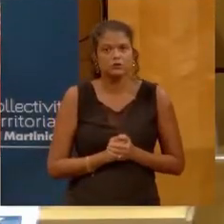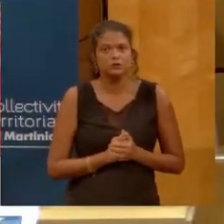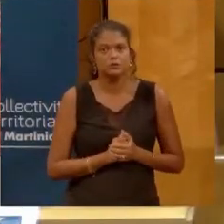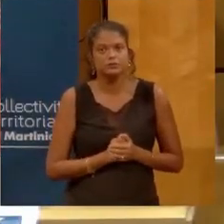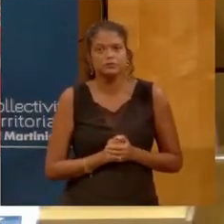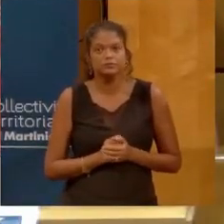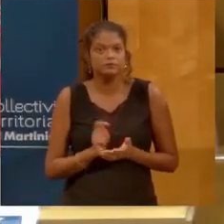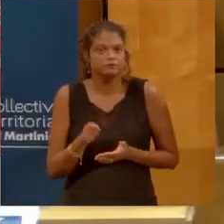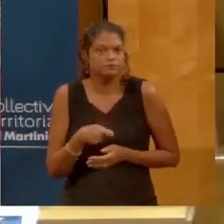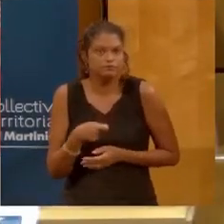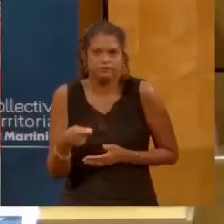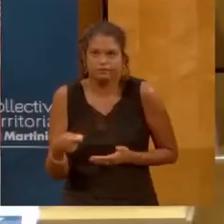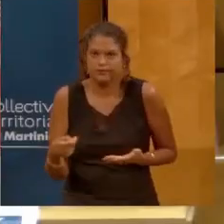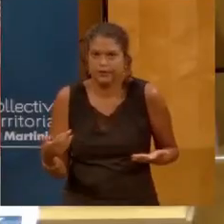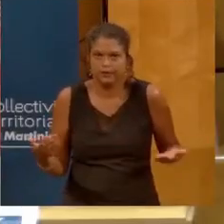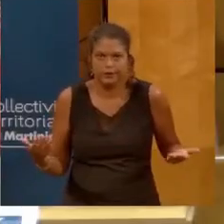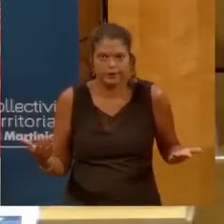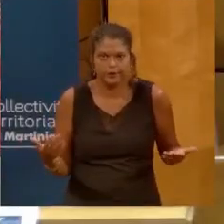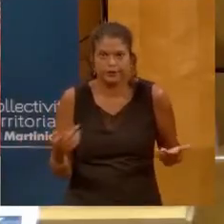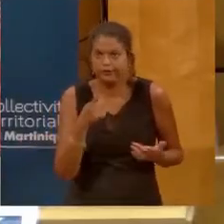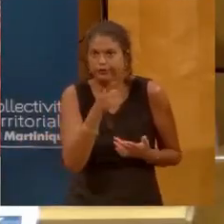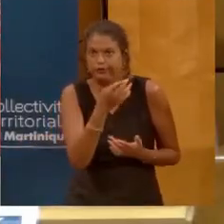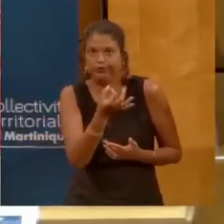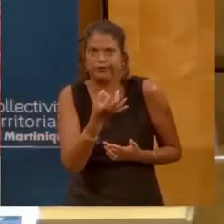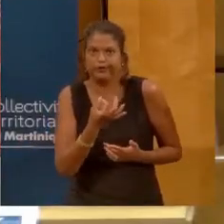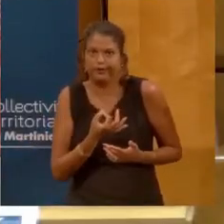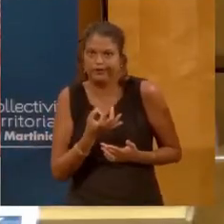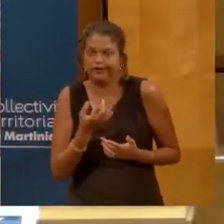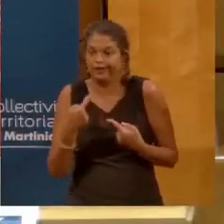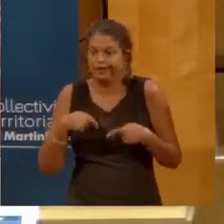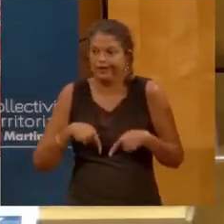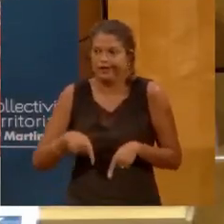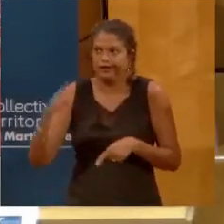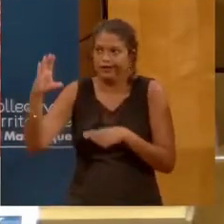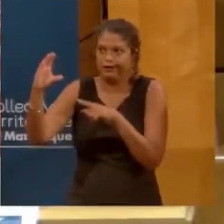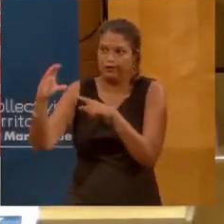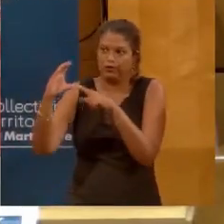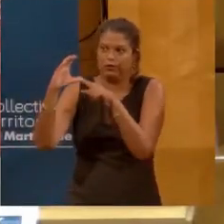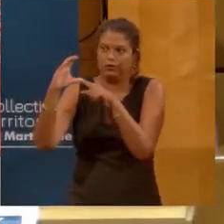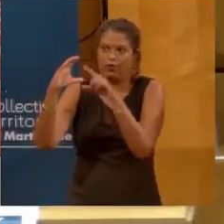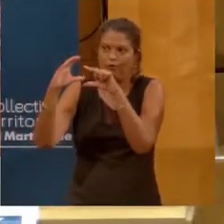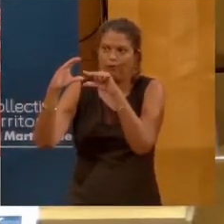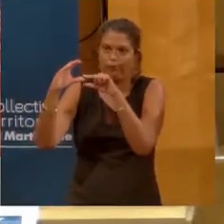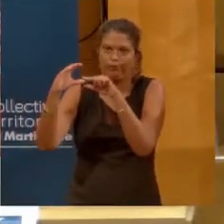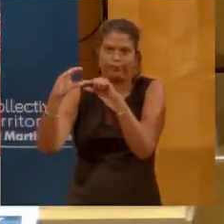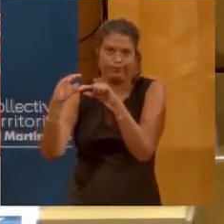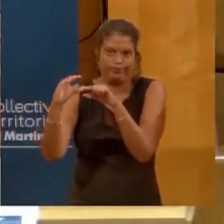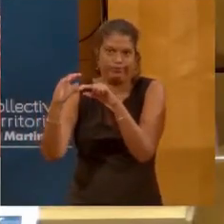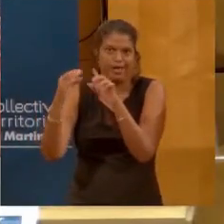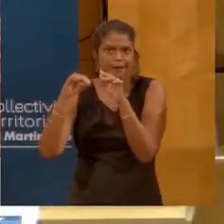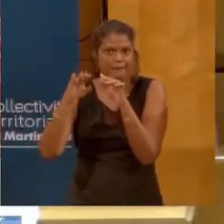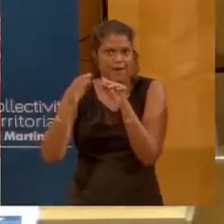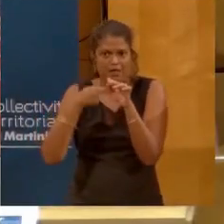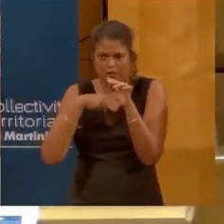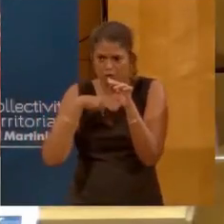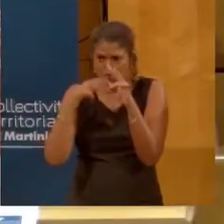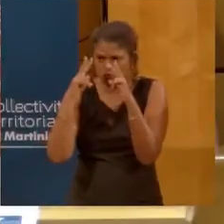Évidemment, vous mettez l'accent sur les diminutions des dotations de l'État, mais lorsque nous examinons un petit peu de